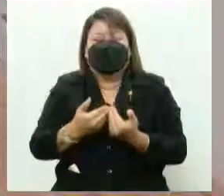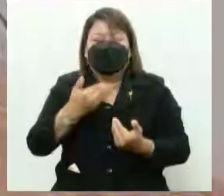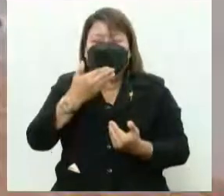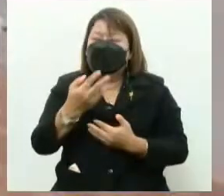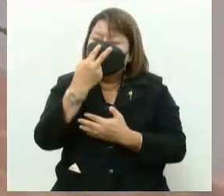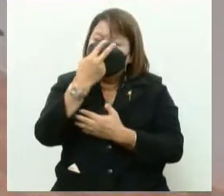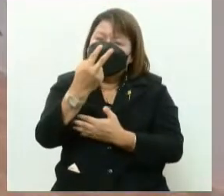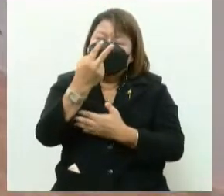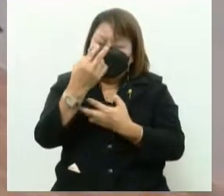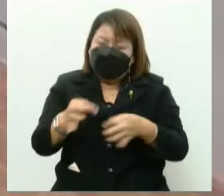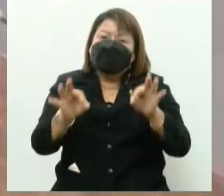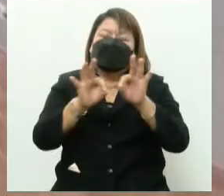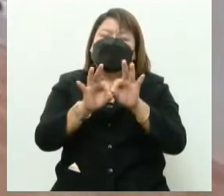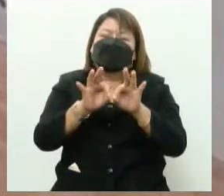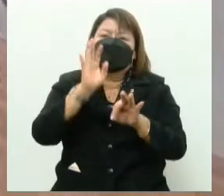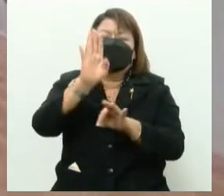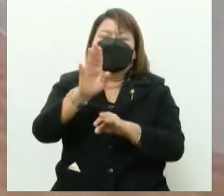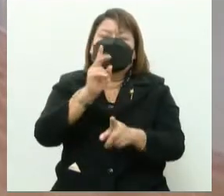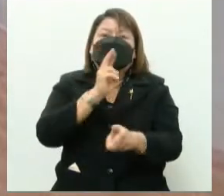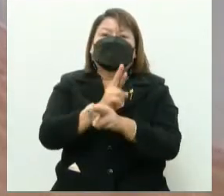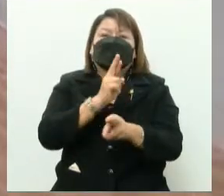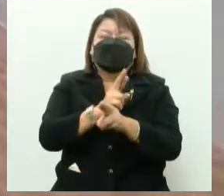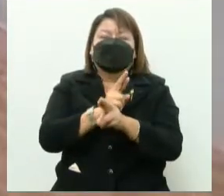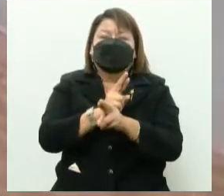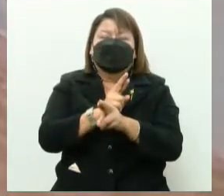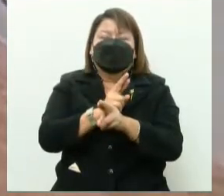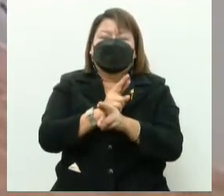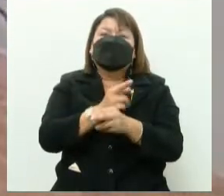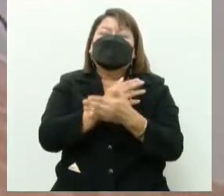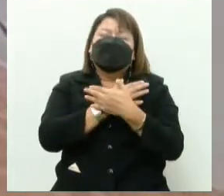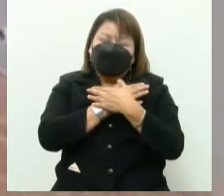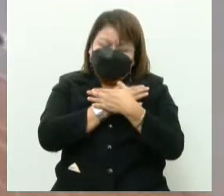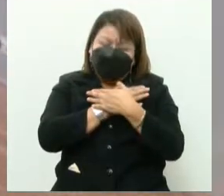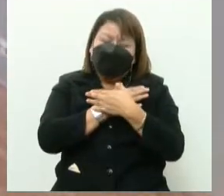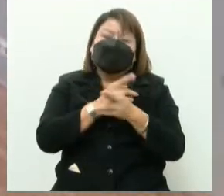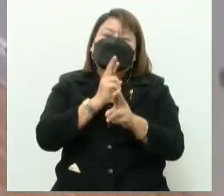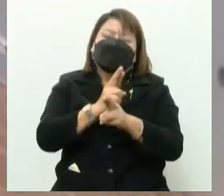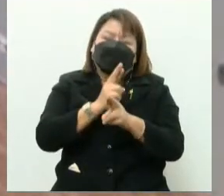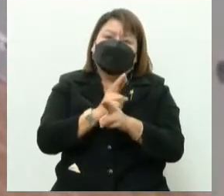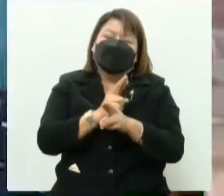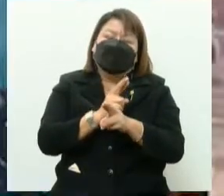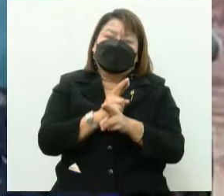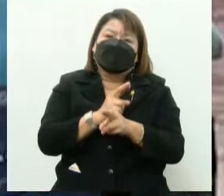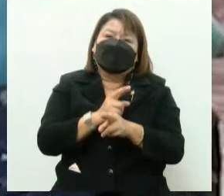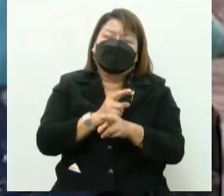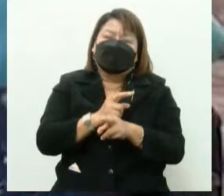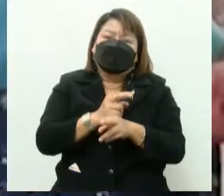คุณค่าต่อการอนุรักษ์หวงแหนโบราณสถานในท้องถิ่นของตนโรงเรียนวัดบ้านเมืองต่